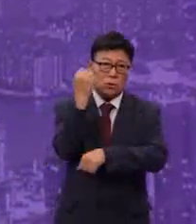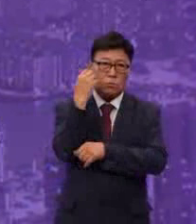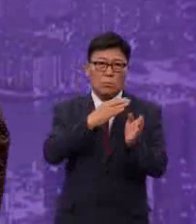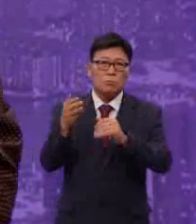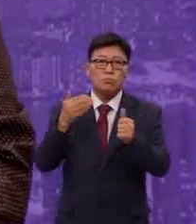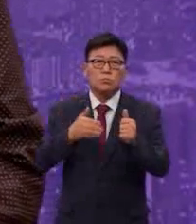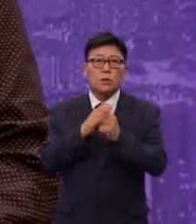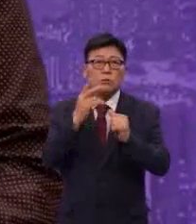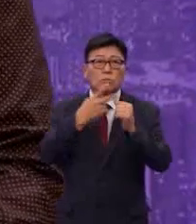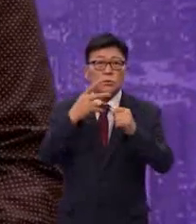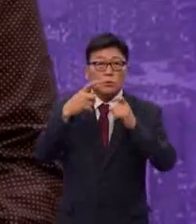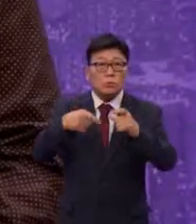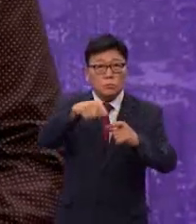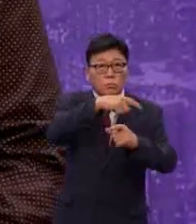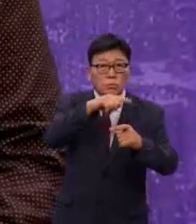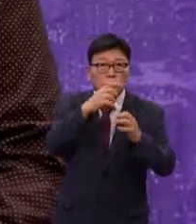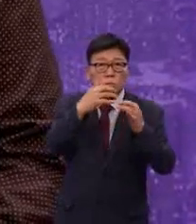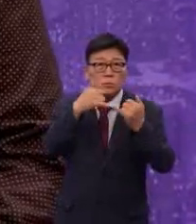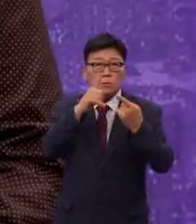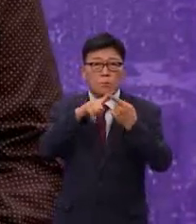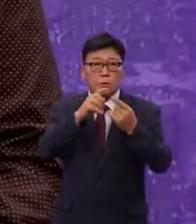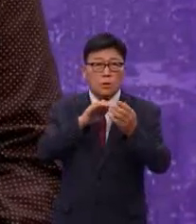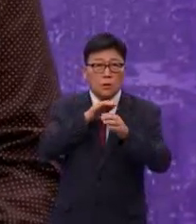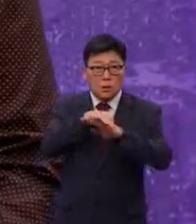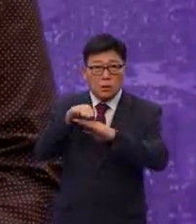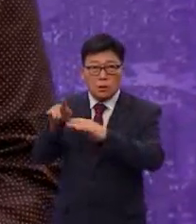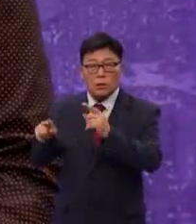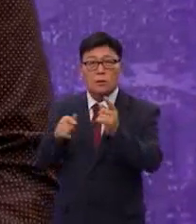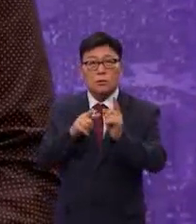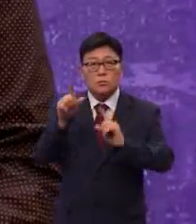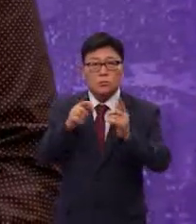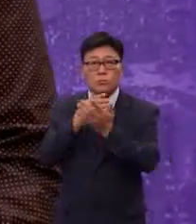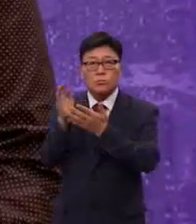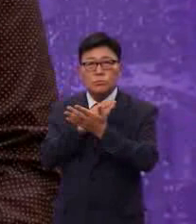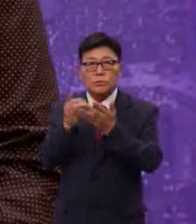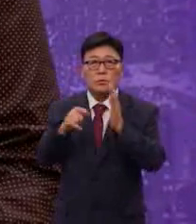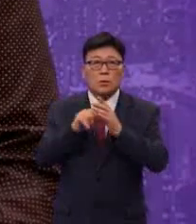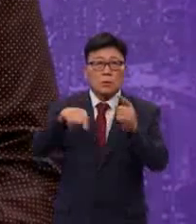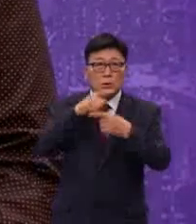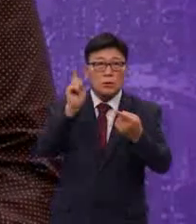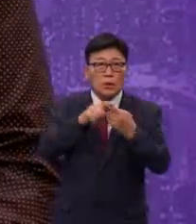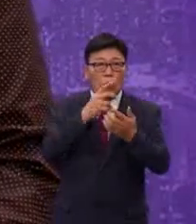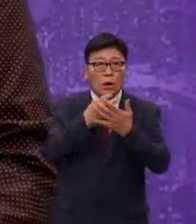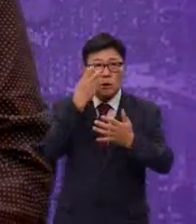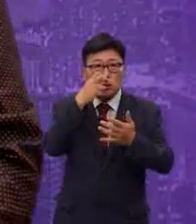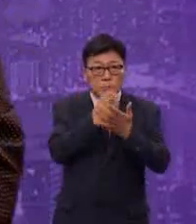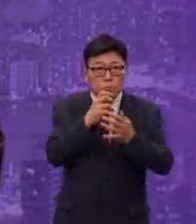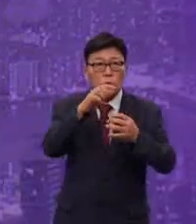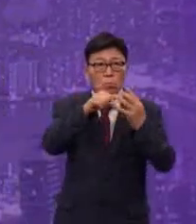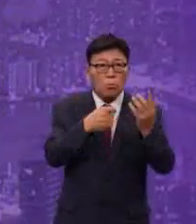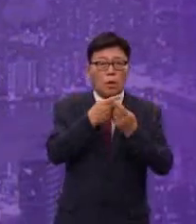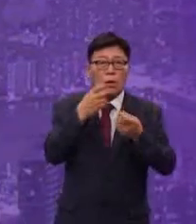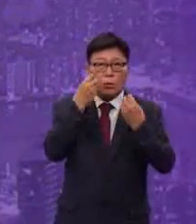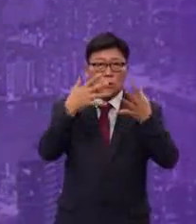번째로는 주민 거점 시설에 대한 유형 구분을 통해서 시설 운영에 관한 관리 지침, 매뉴얼의 확립이 필요하겠습니다. 그리고